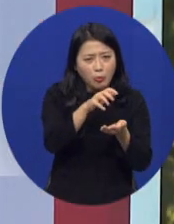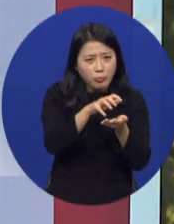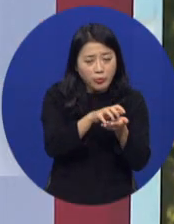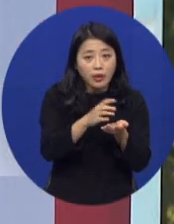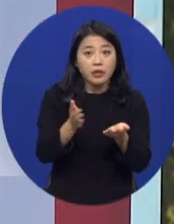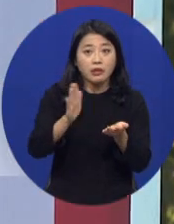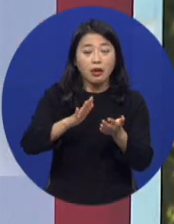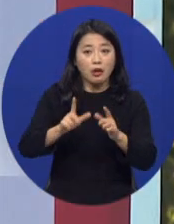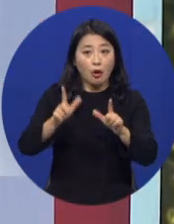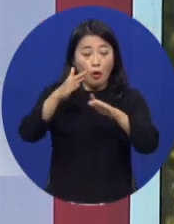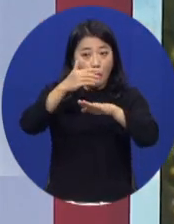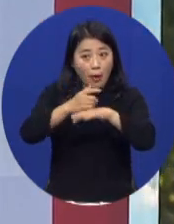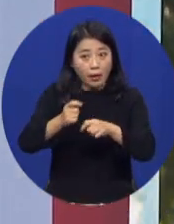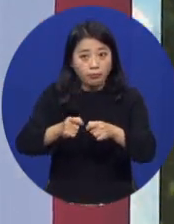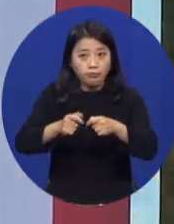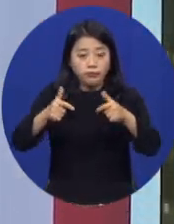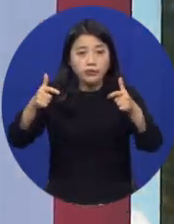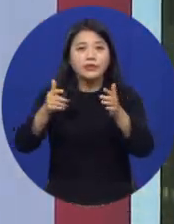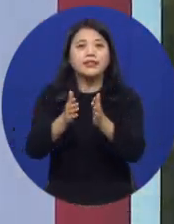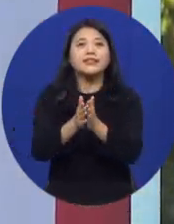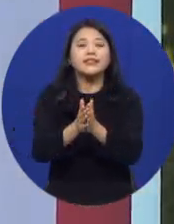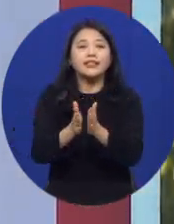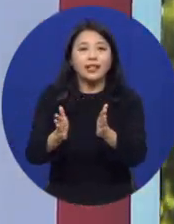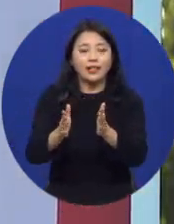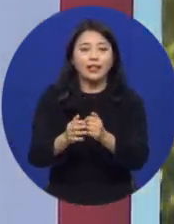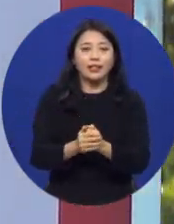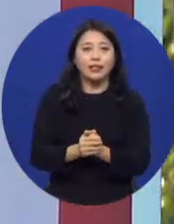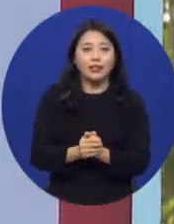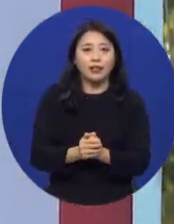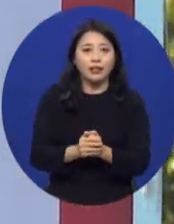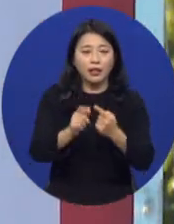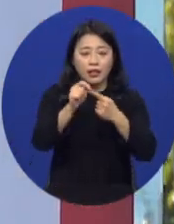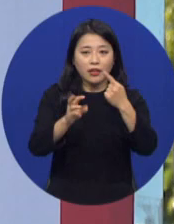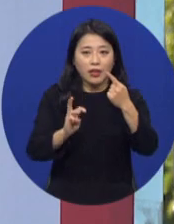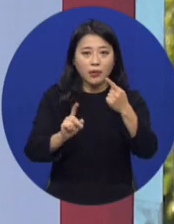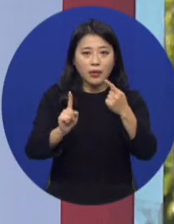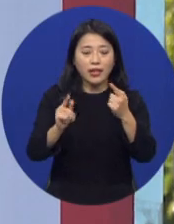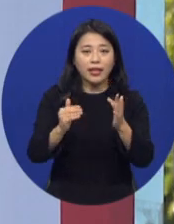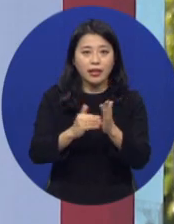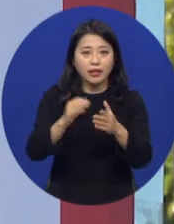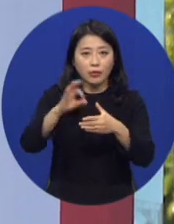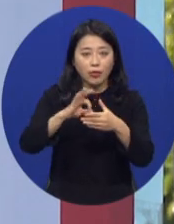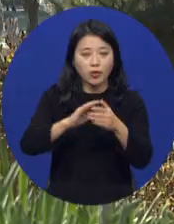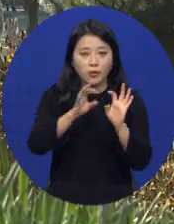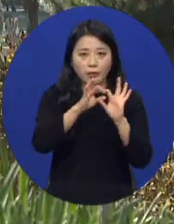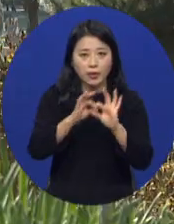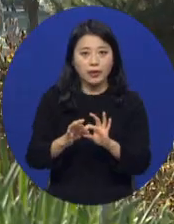연말부터 늘어나기 시작했는데 모금은 오는 31일까지 진행됩니다